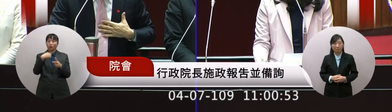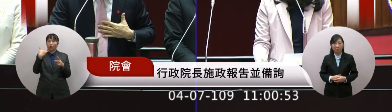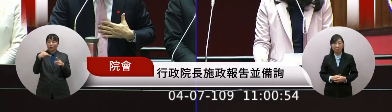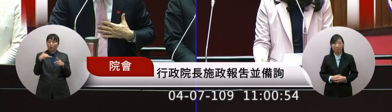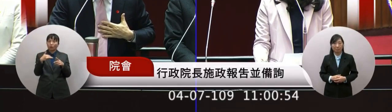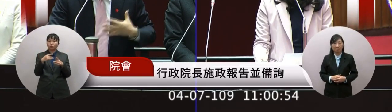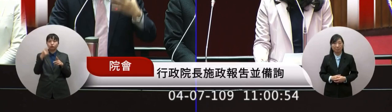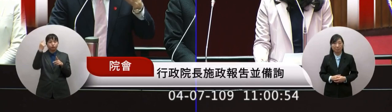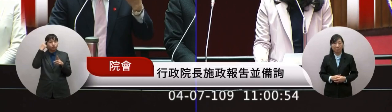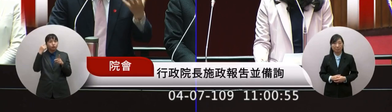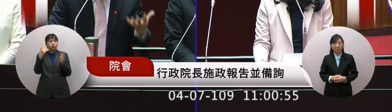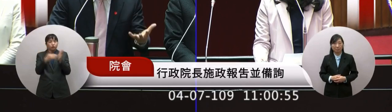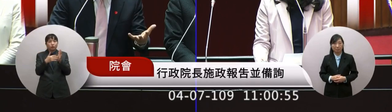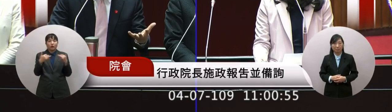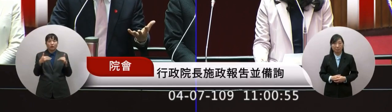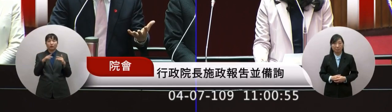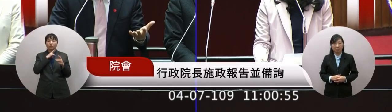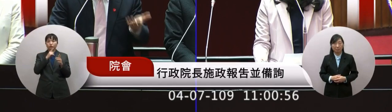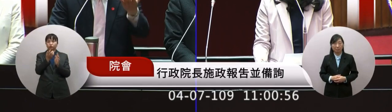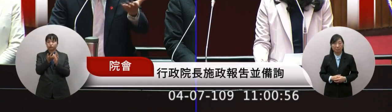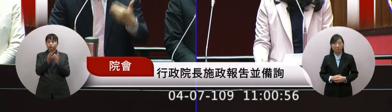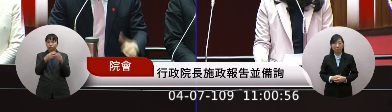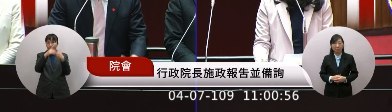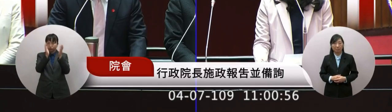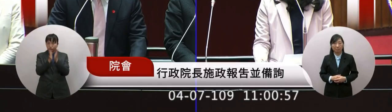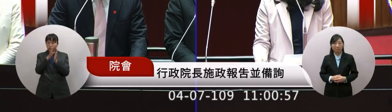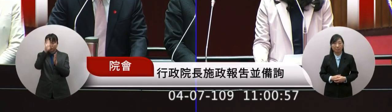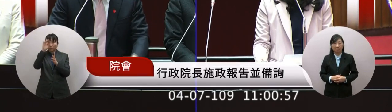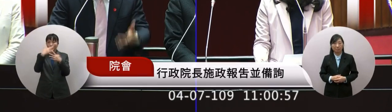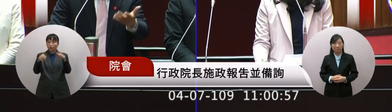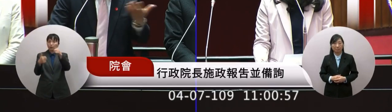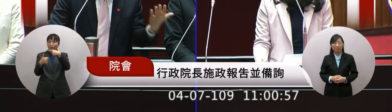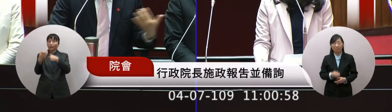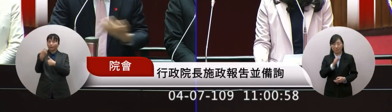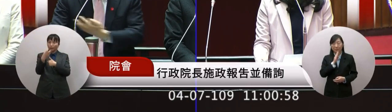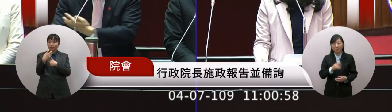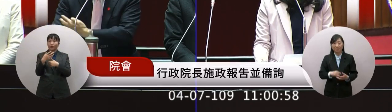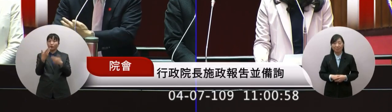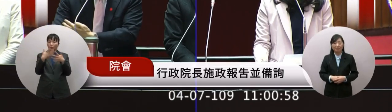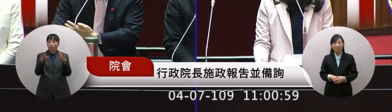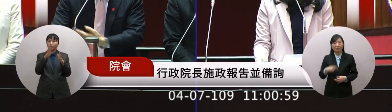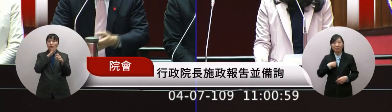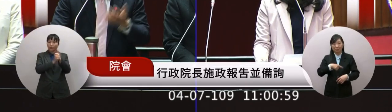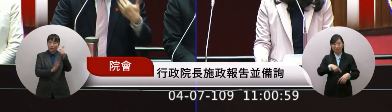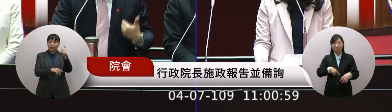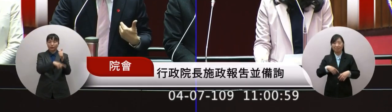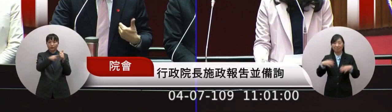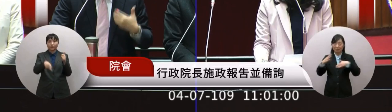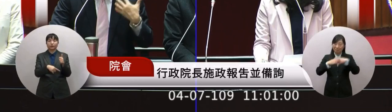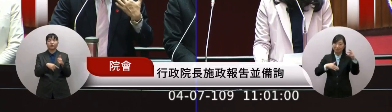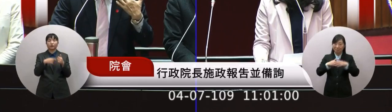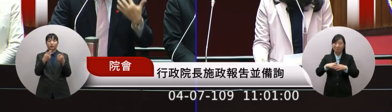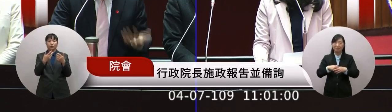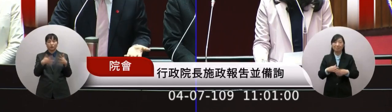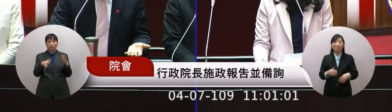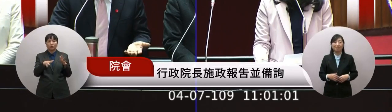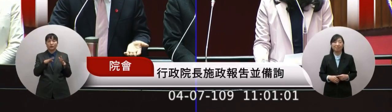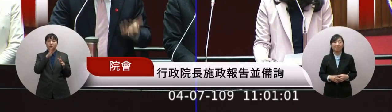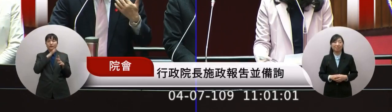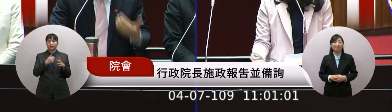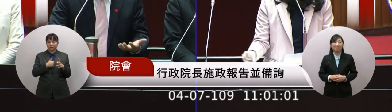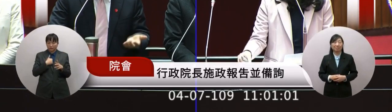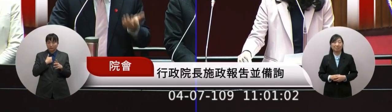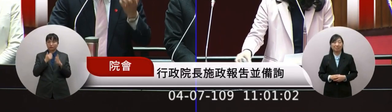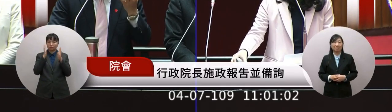有顾虑到或者没有设想到，都请委员多指教， 也 都 给我们的部会， 我们部会也都很诚